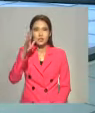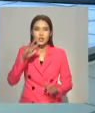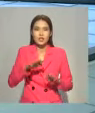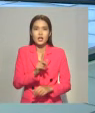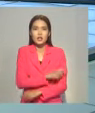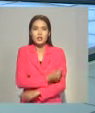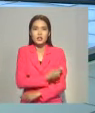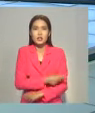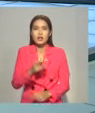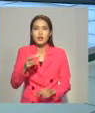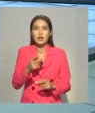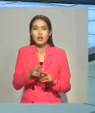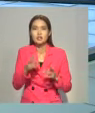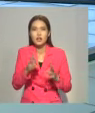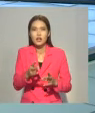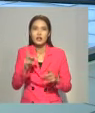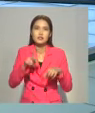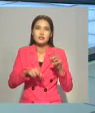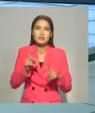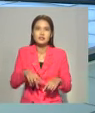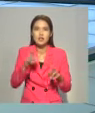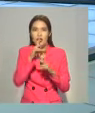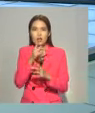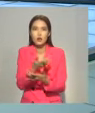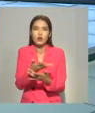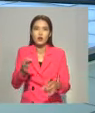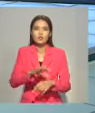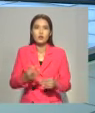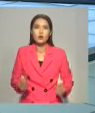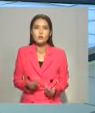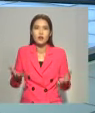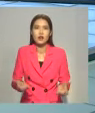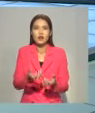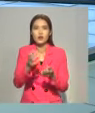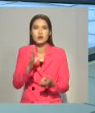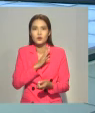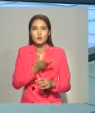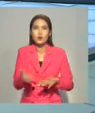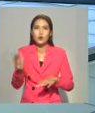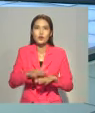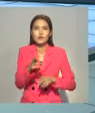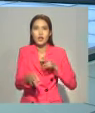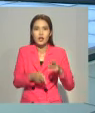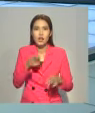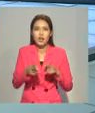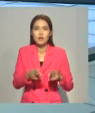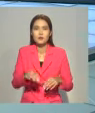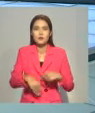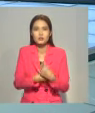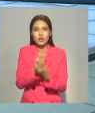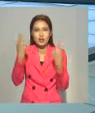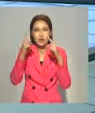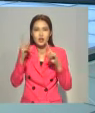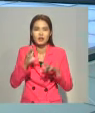Елордалық дәрігерлер қатерлі ісіктің сирек кездесетін түріне шалдыққан науқастың өмірін сақтап қалды. Күрделі операция жаңа тәсілмен жасалған.